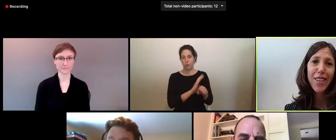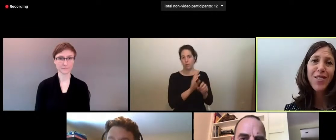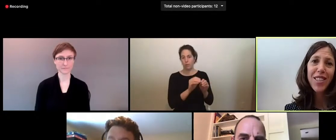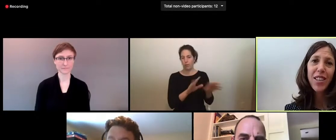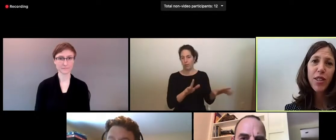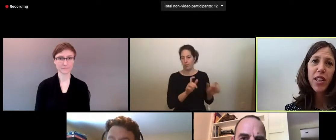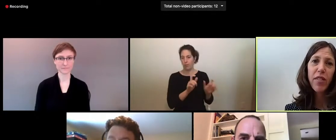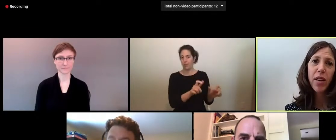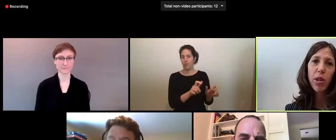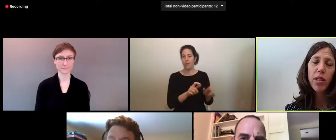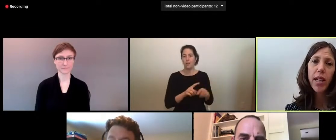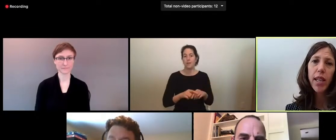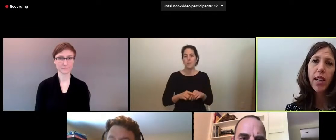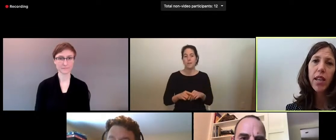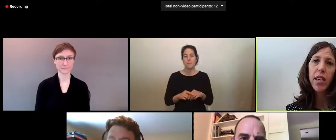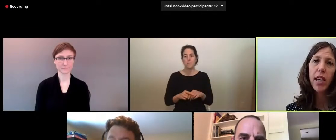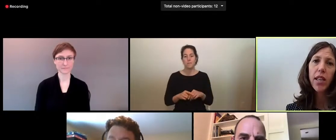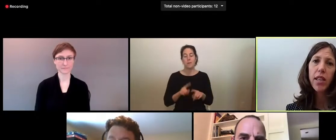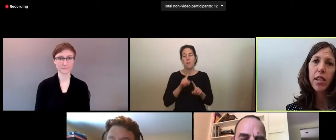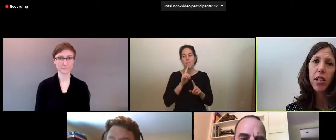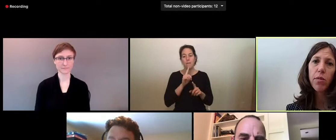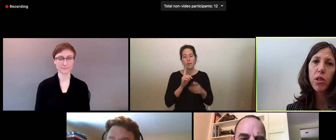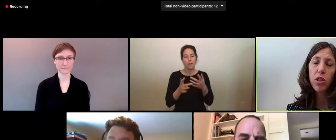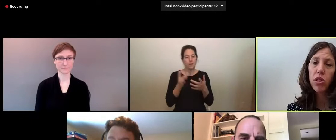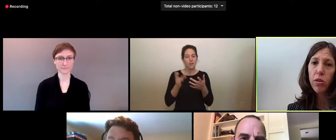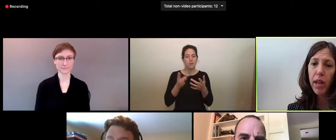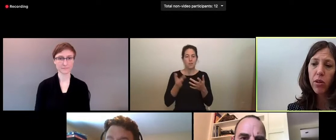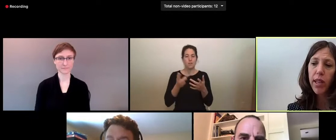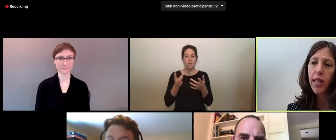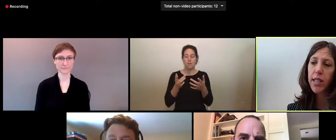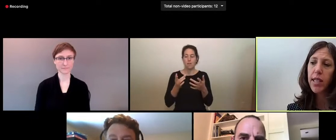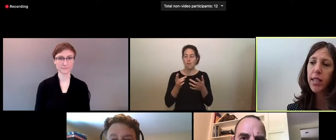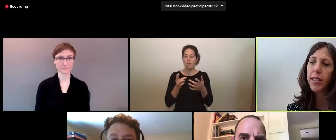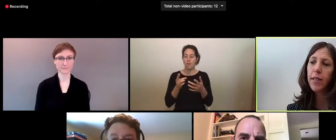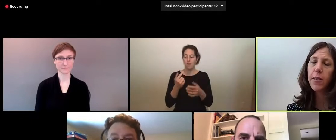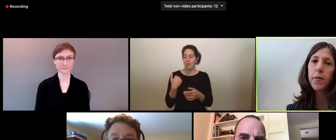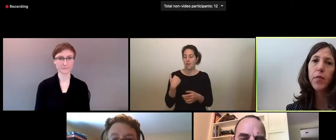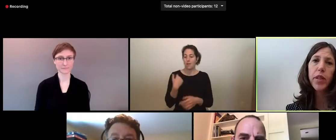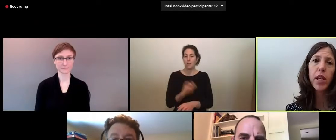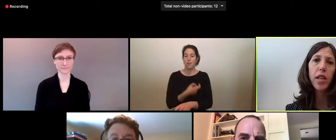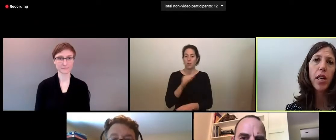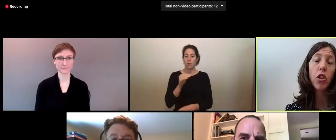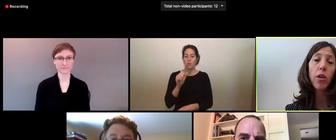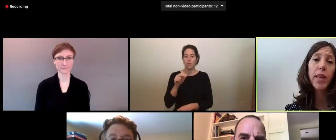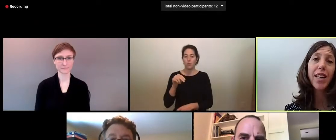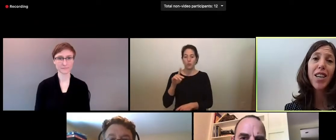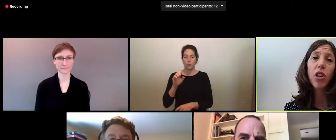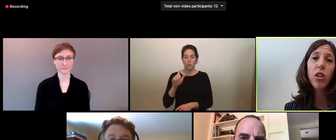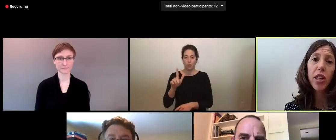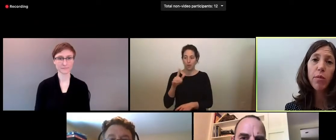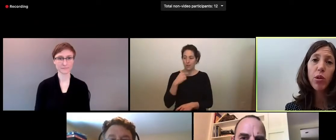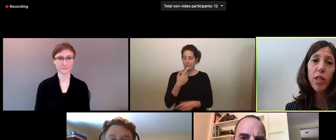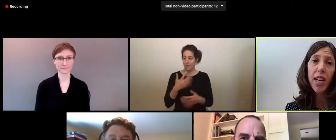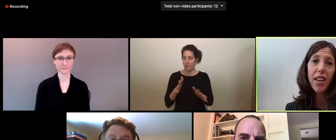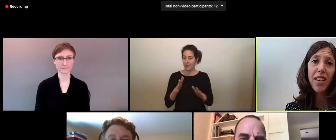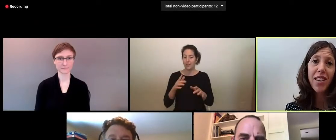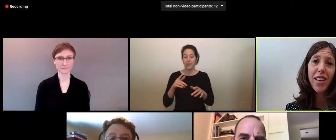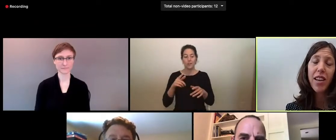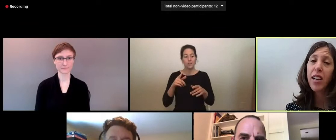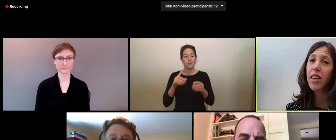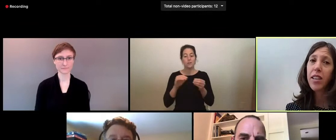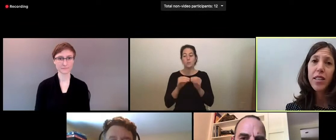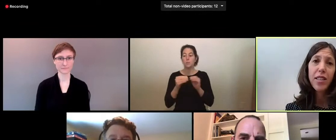c'est délicat, c'est vraiment délicat. Et comme Dr. Emmanuel a dit, le nombre de cas dans la